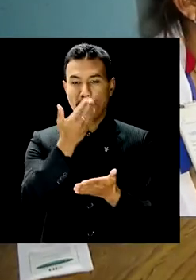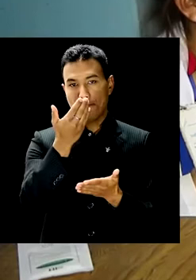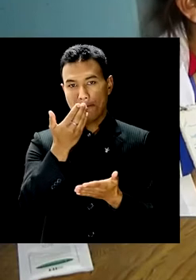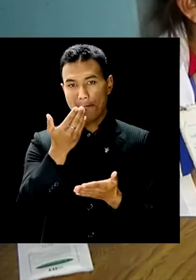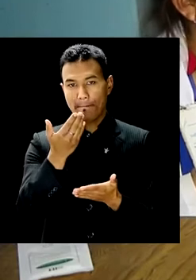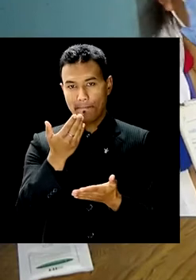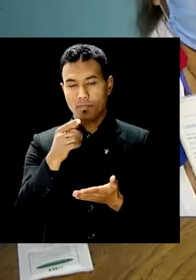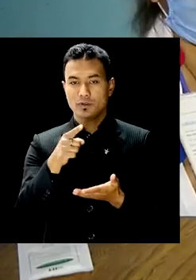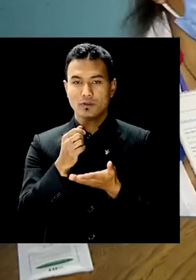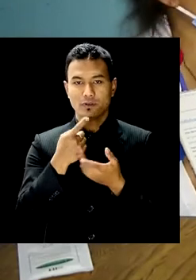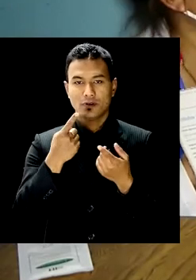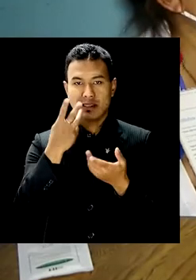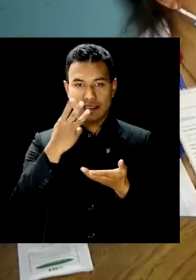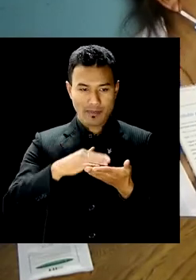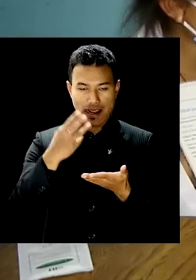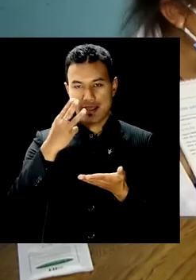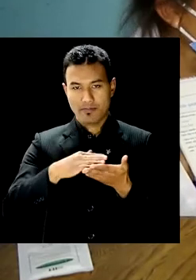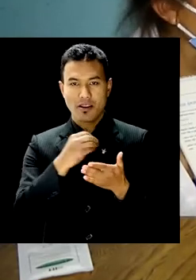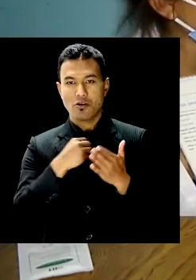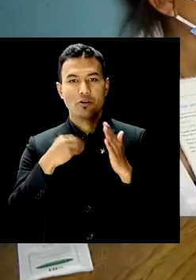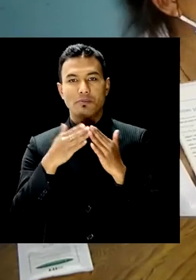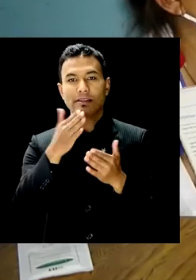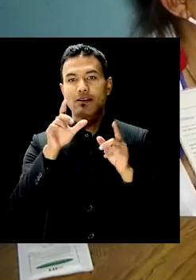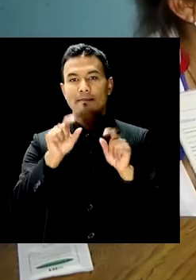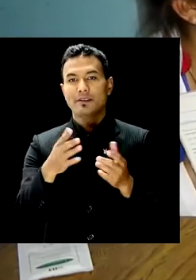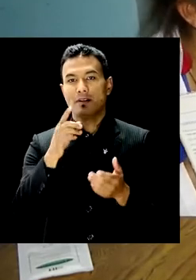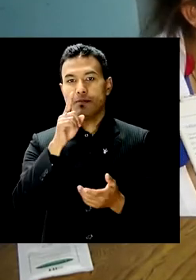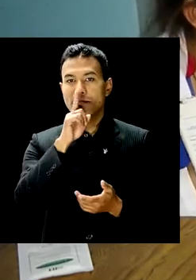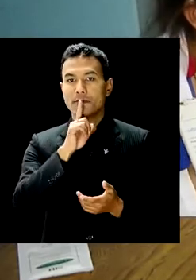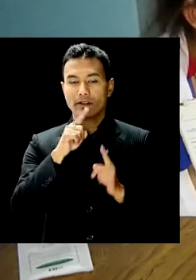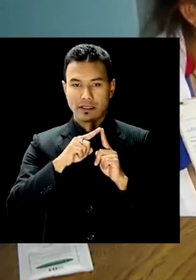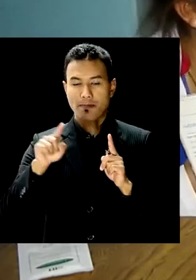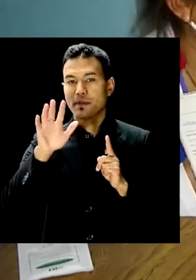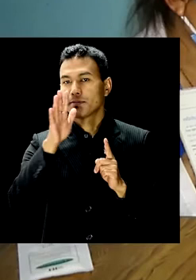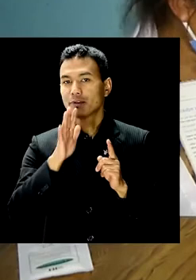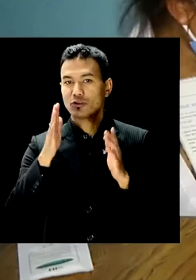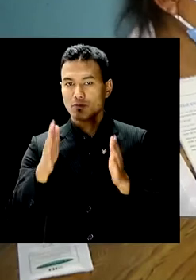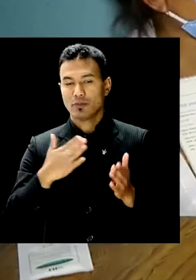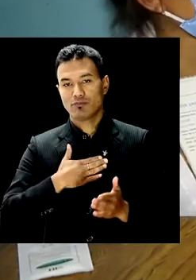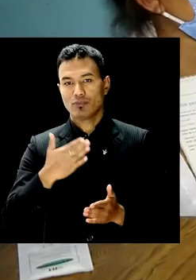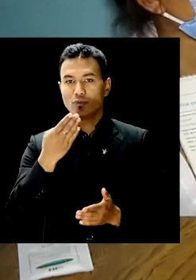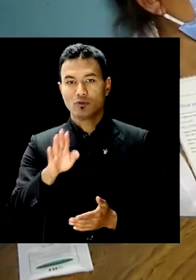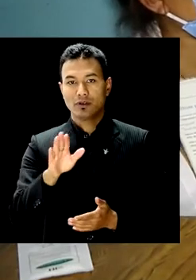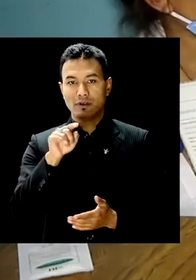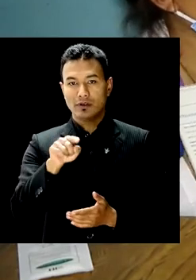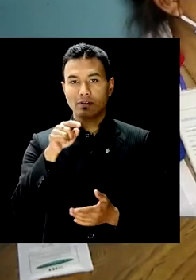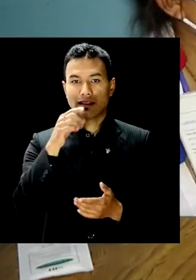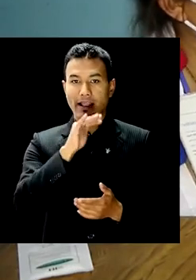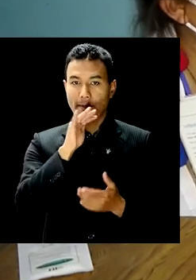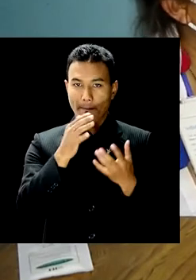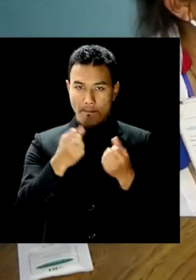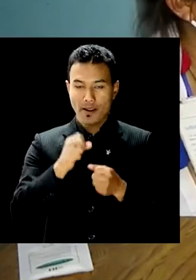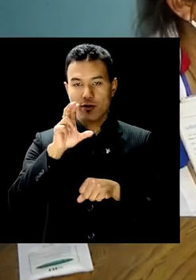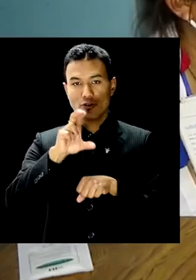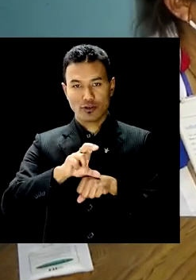बचत भयो, तपाईँको एकदम हेल्पफुल स्थिति 3 महिनामा आउनु परेन है, एकचोटि राखेपछि 5 वर्ष ढुक्कै भयो होइन। अनि तपाईँको यो चाहिँ तपाईँको तालिम